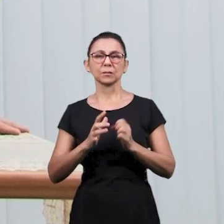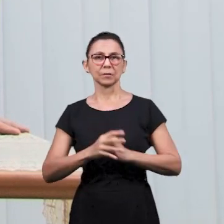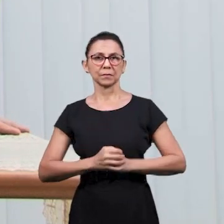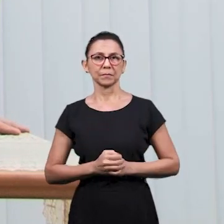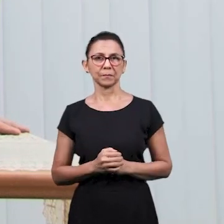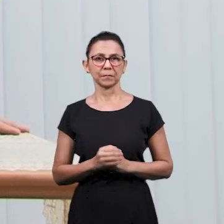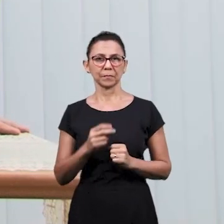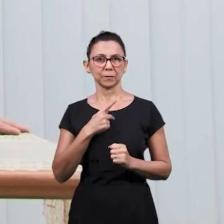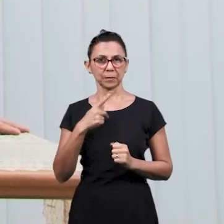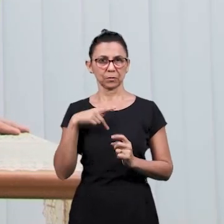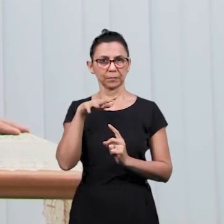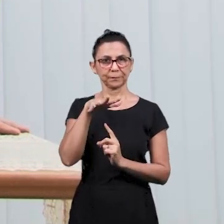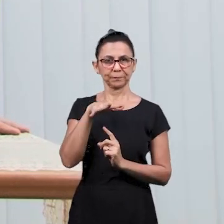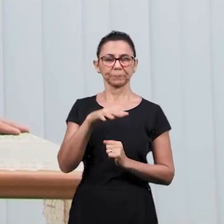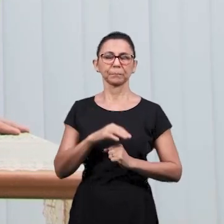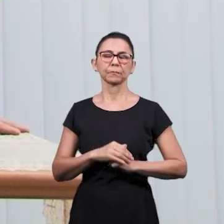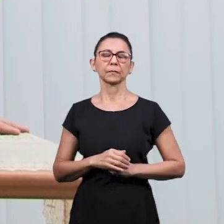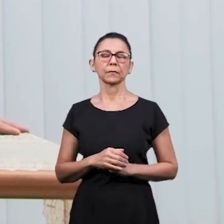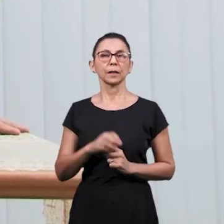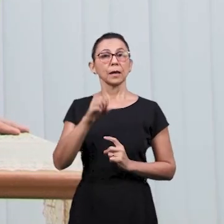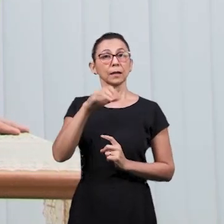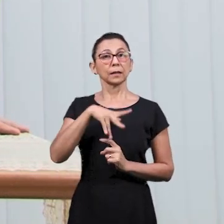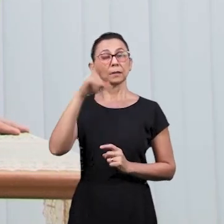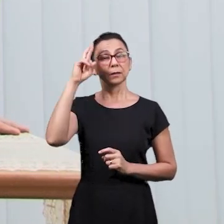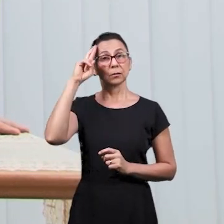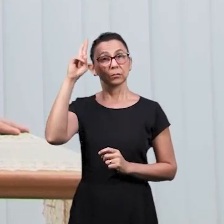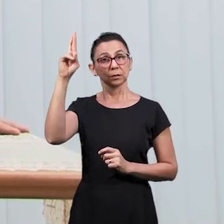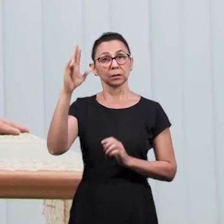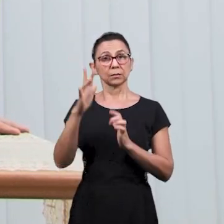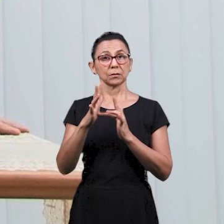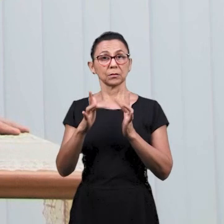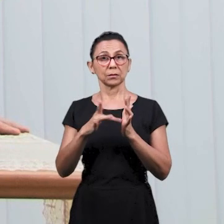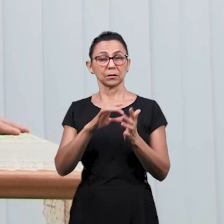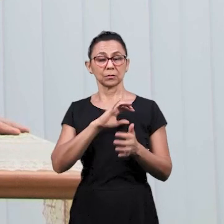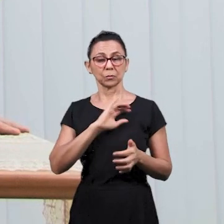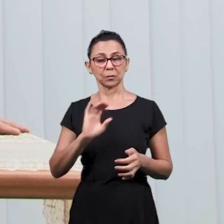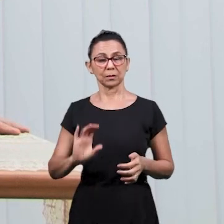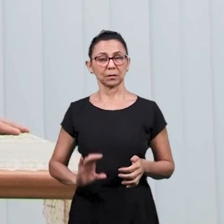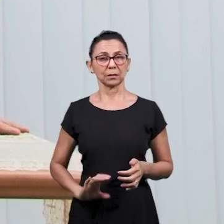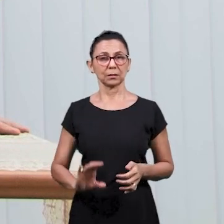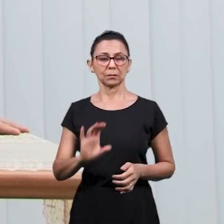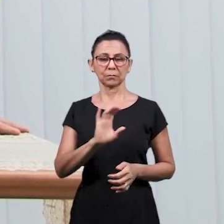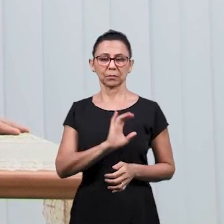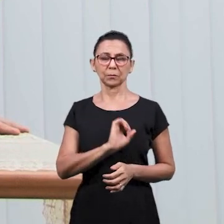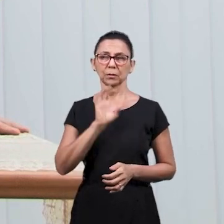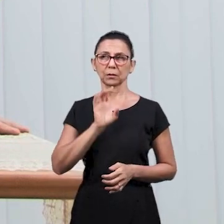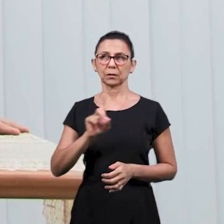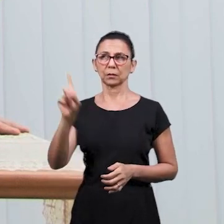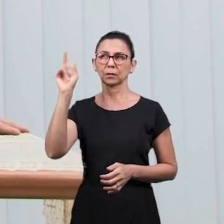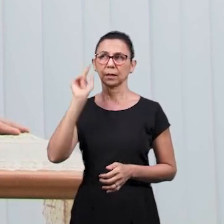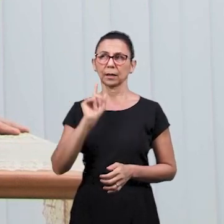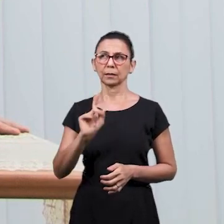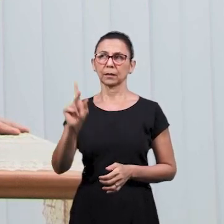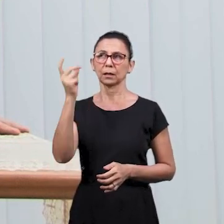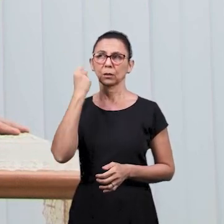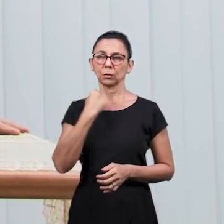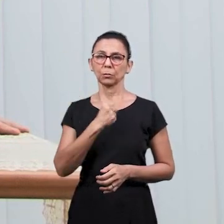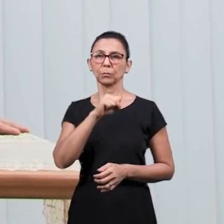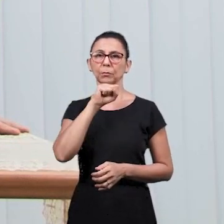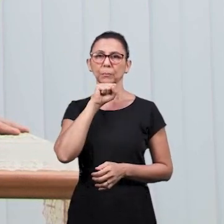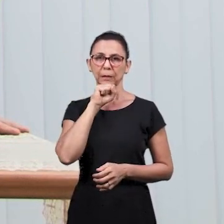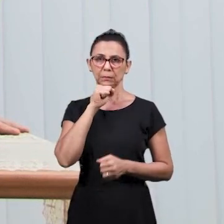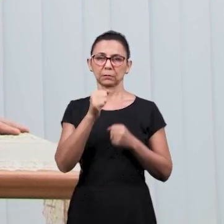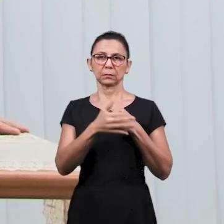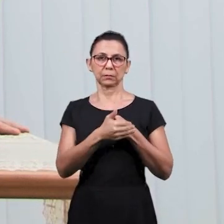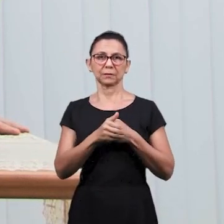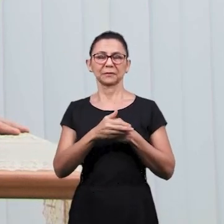Мы молимся к Тебе во имя Господа Иисуса. Аминь. Мы молимся, чтобы Господь нашего Господа Иисуса